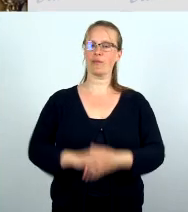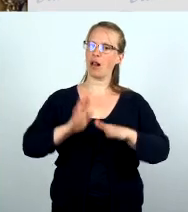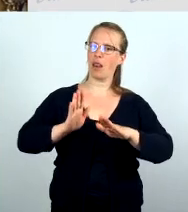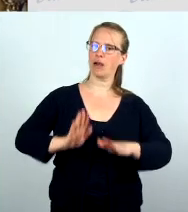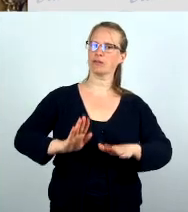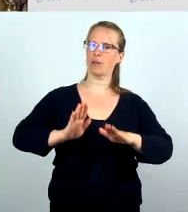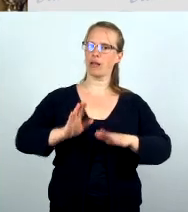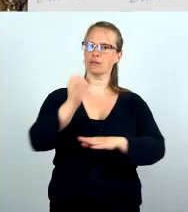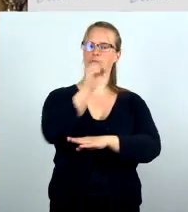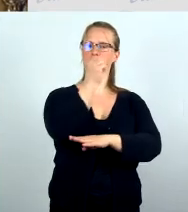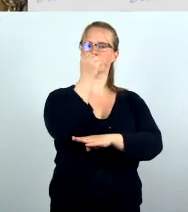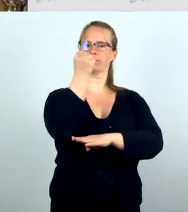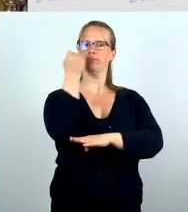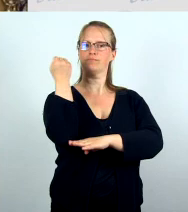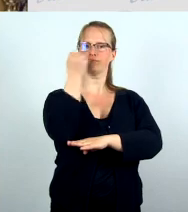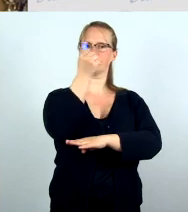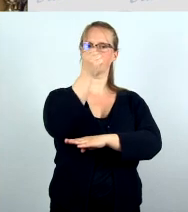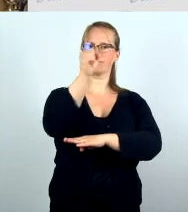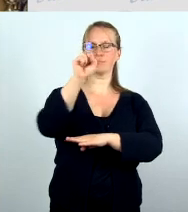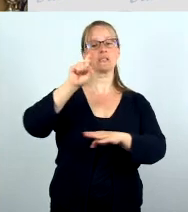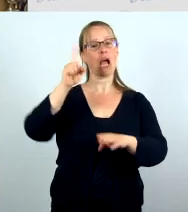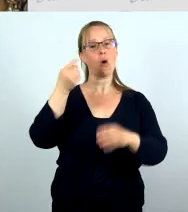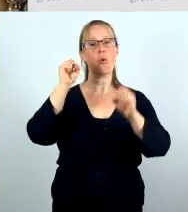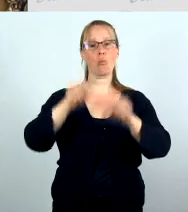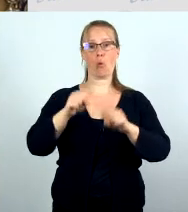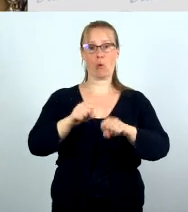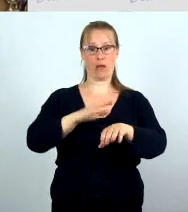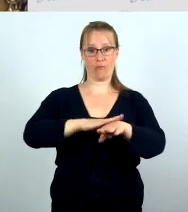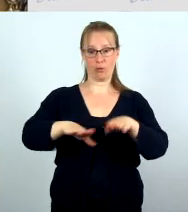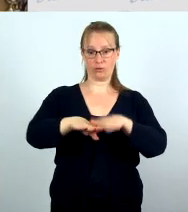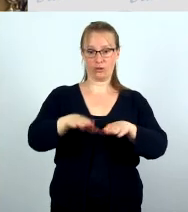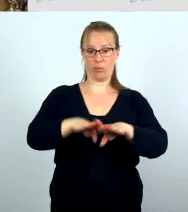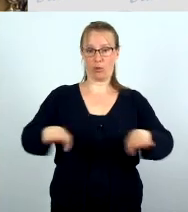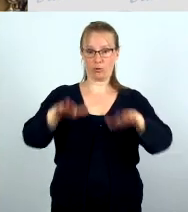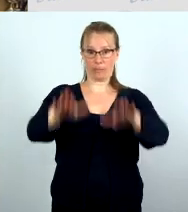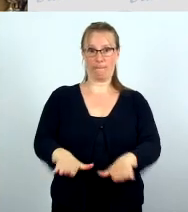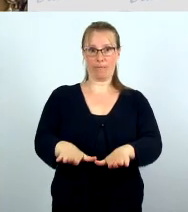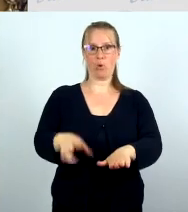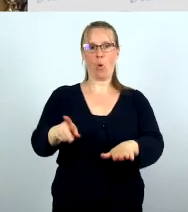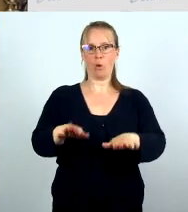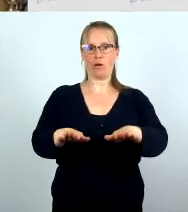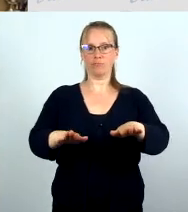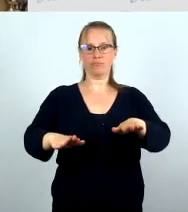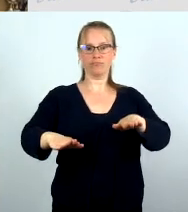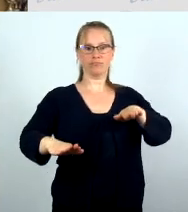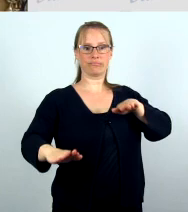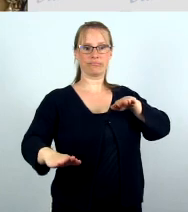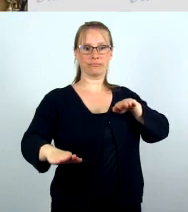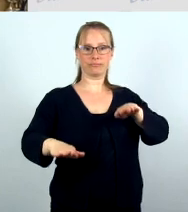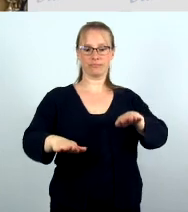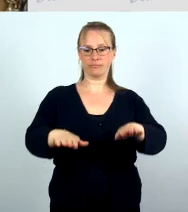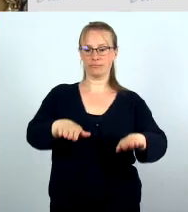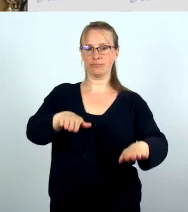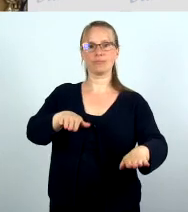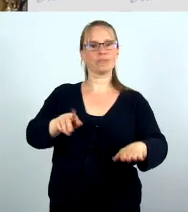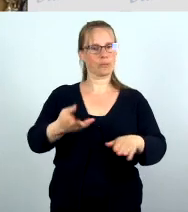Genau. Da könnt ihr natürlich auswischen, dass ihr entweder die Füße fest am Boden stehen bleiben oder sie natürlich auch abheben. Aber das kann